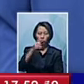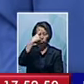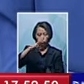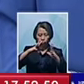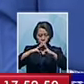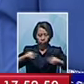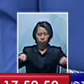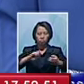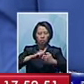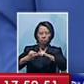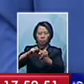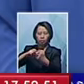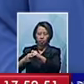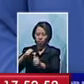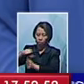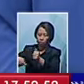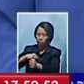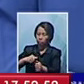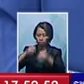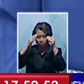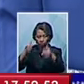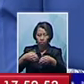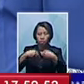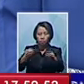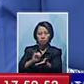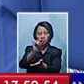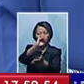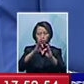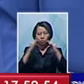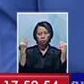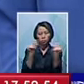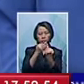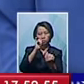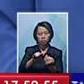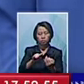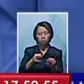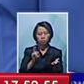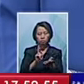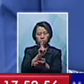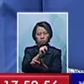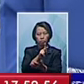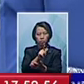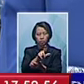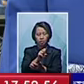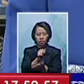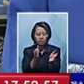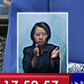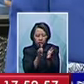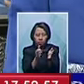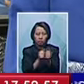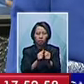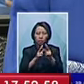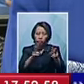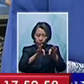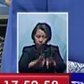menangani masalah sosial. Penekanan akan diberikan pada institusi keluarga yang merupakan nukleus yang paling kecil namun